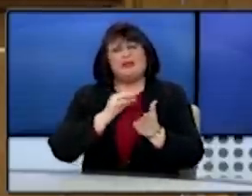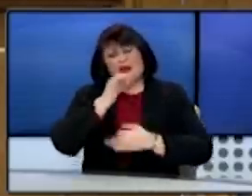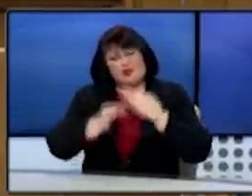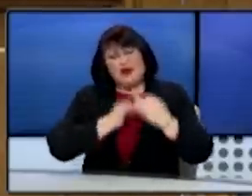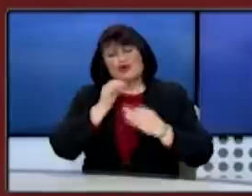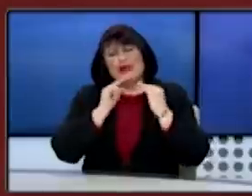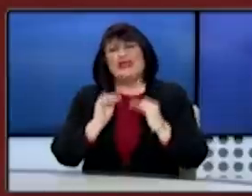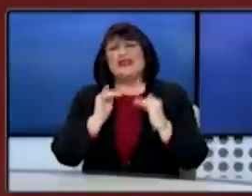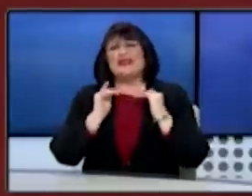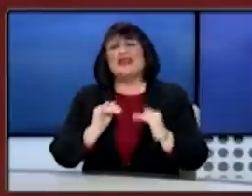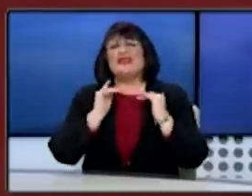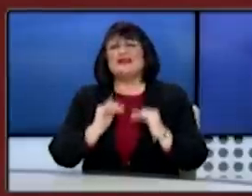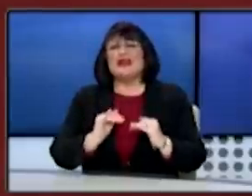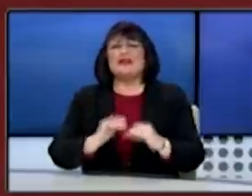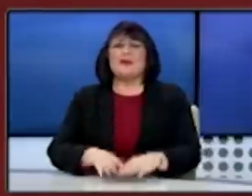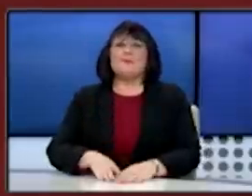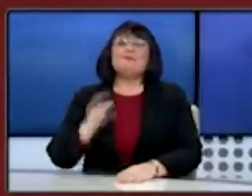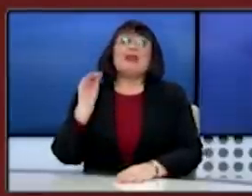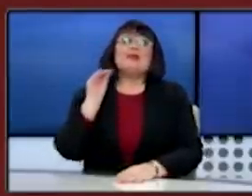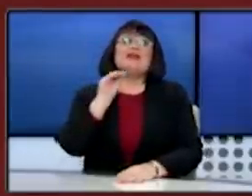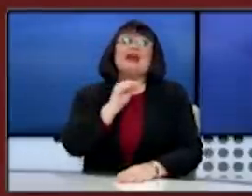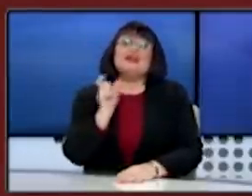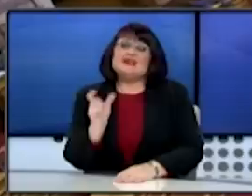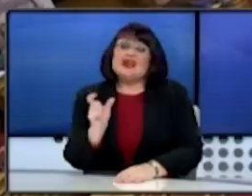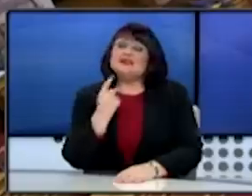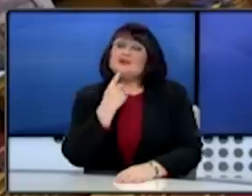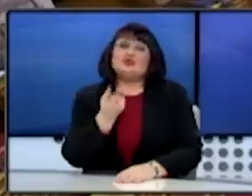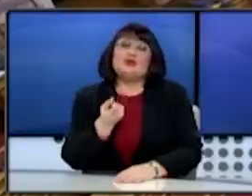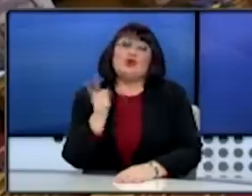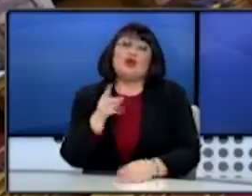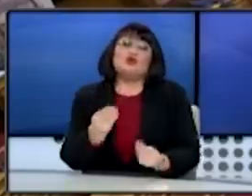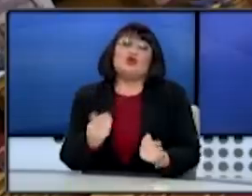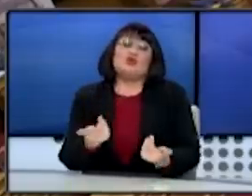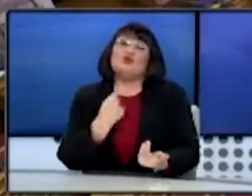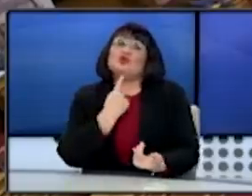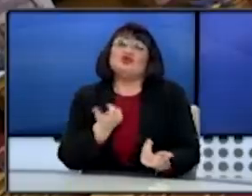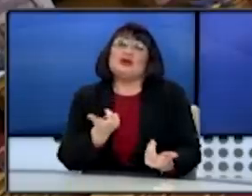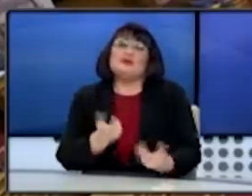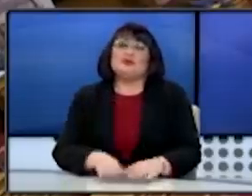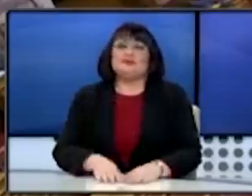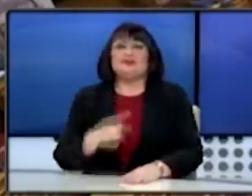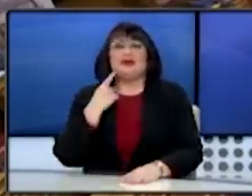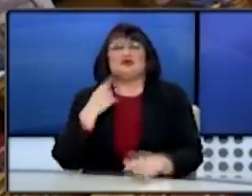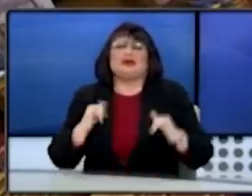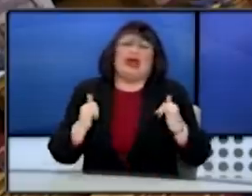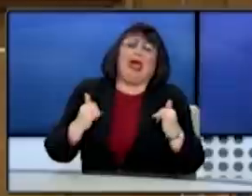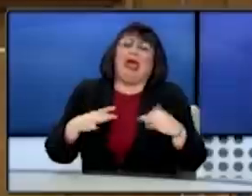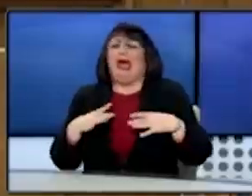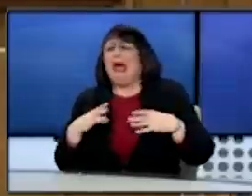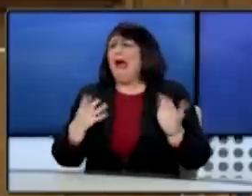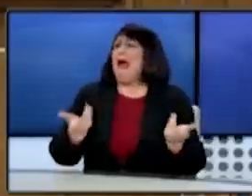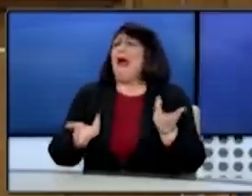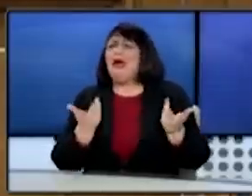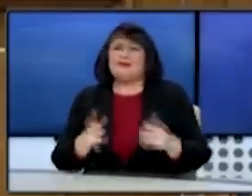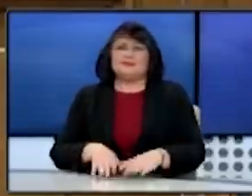επαναλαμβανόμενα, αλλά την εκμετάλλευση πώς αλλιώς να την πεις, εκτός και αν επιλέγεις να το παίζεις χαζοχαρούμενος, όπως